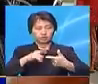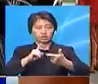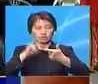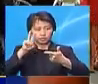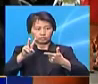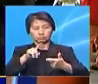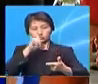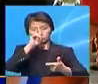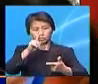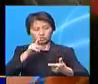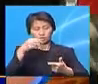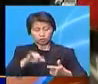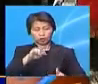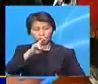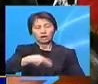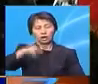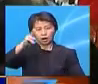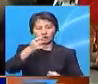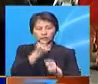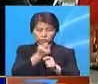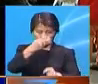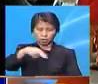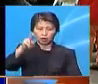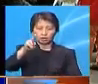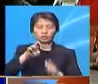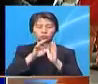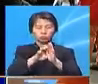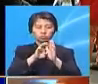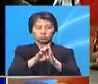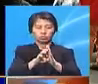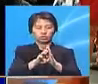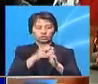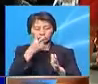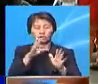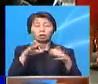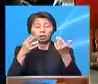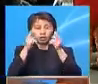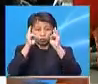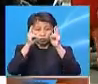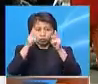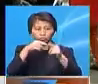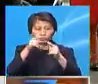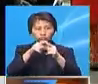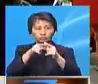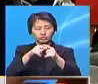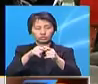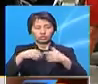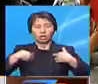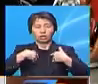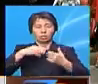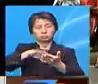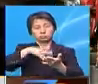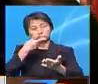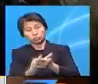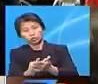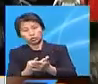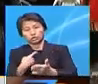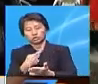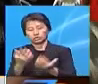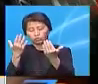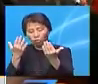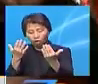kedua, memang yang halal itu tetap halal sebagai itu. Ya, contohnya tadi, tengok macam mana ustaz tadi bila tumbang haiwan tadi, kita doa pada